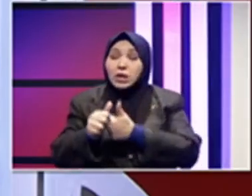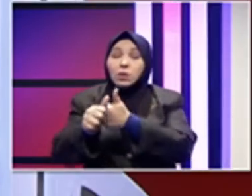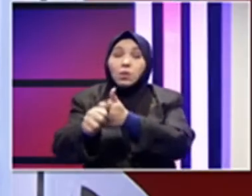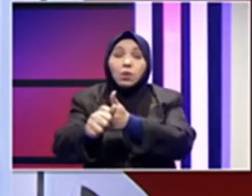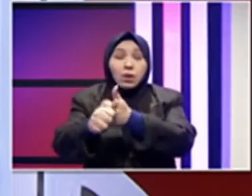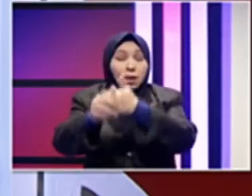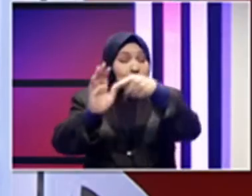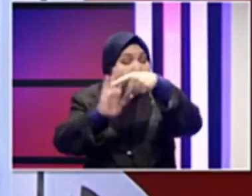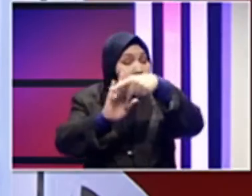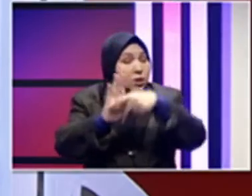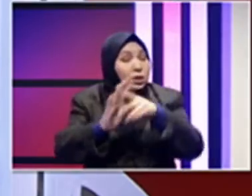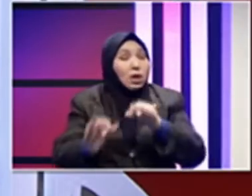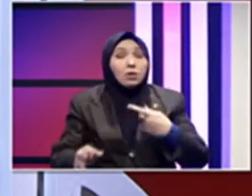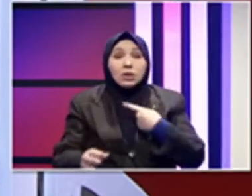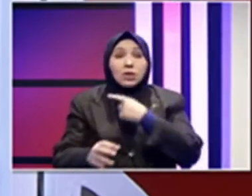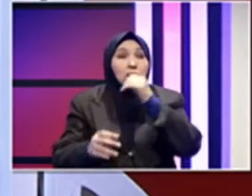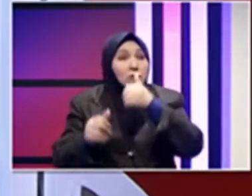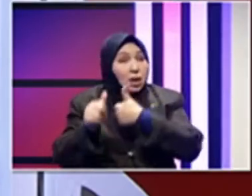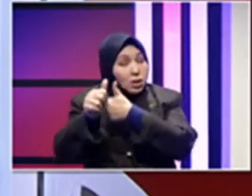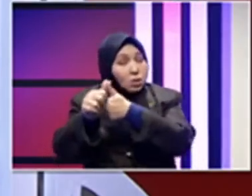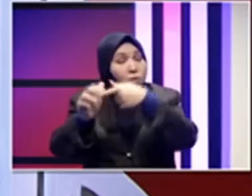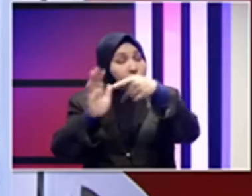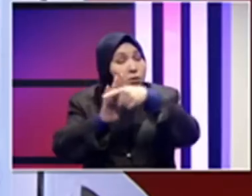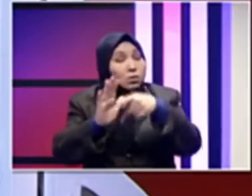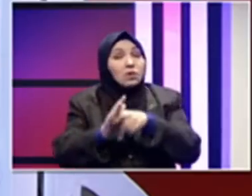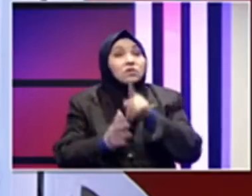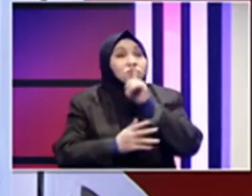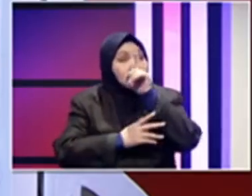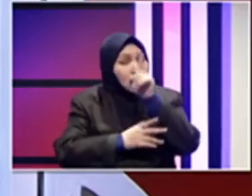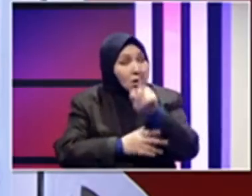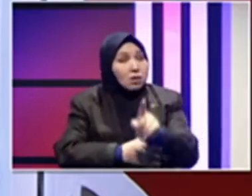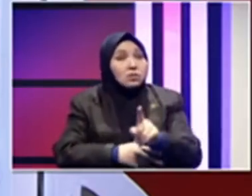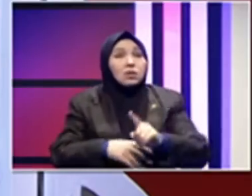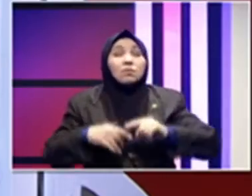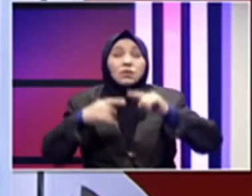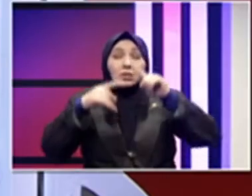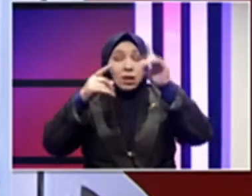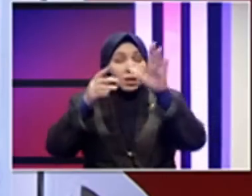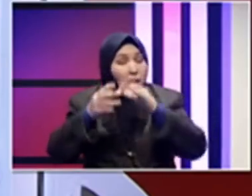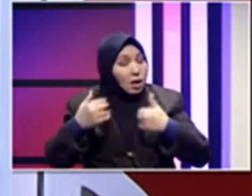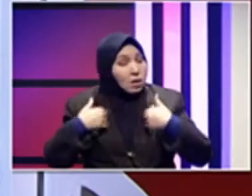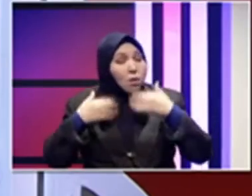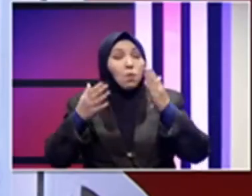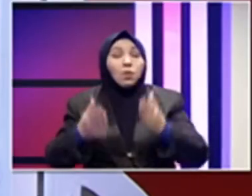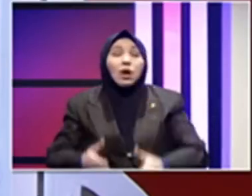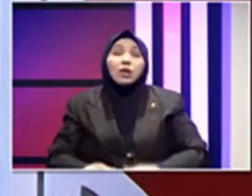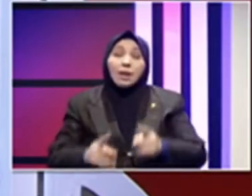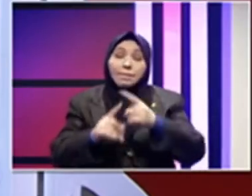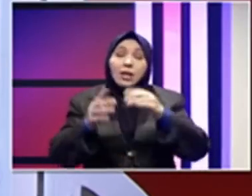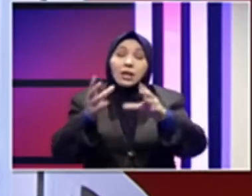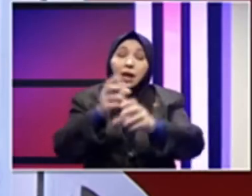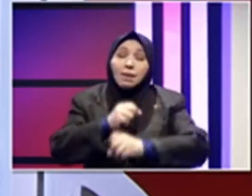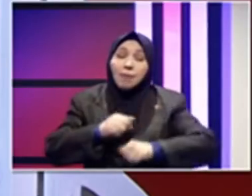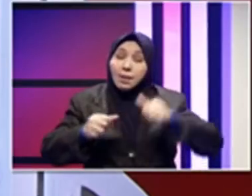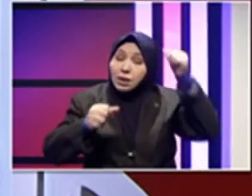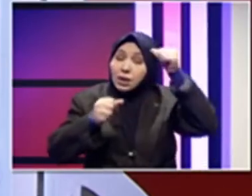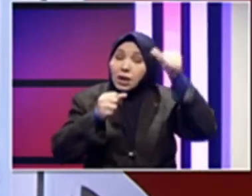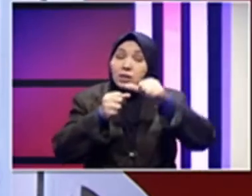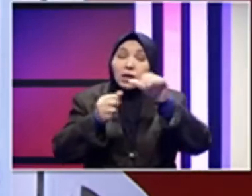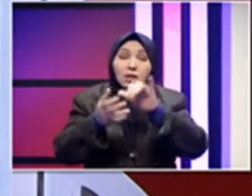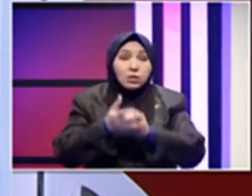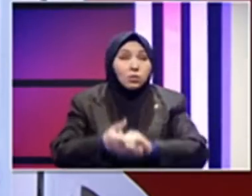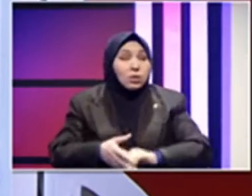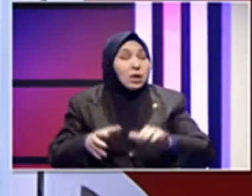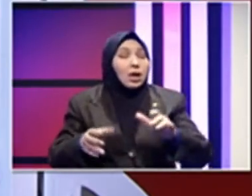Kalau kita tidak ikut peraturan, sebenarnya berjaga-jaga. Saatnya sebenarnya ada orang yang bila dapat peringatan itu dia